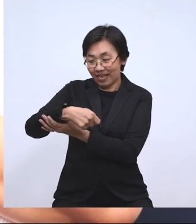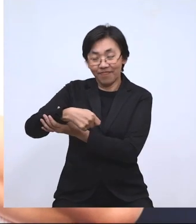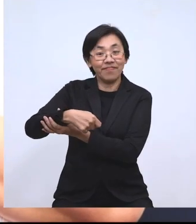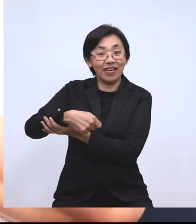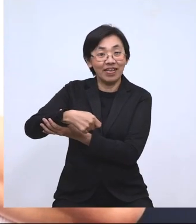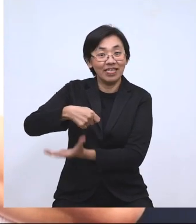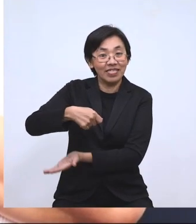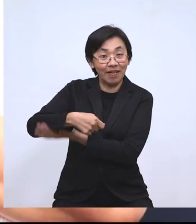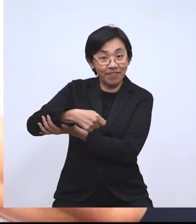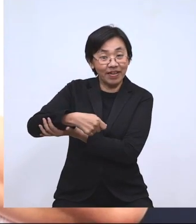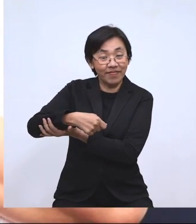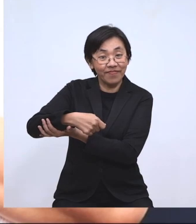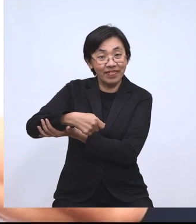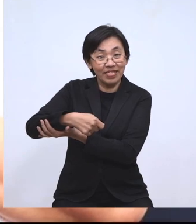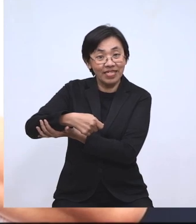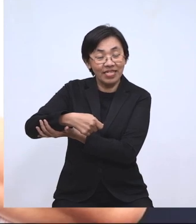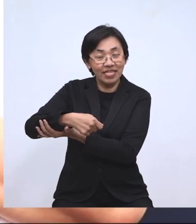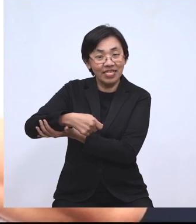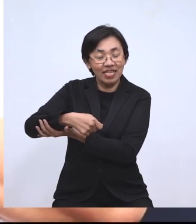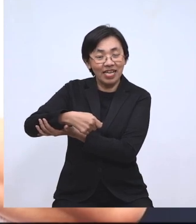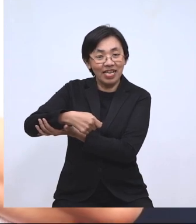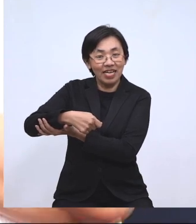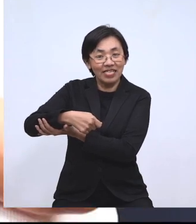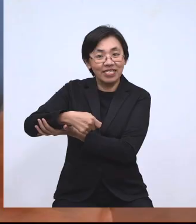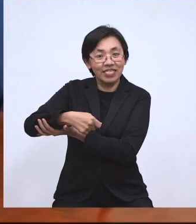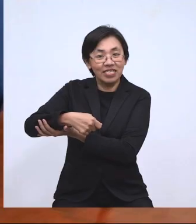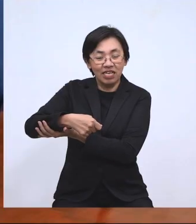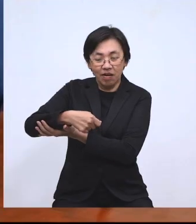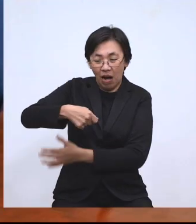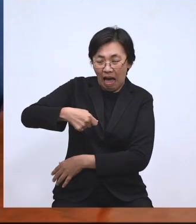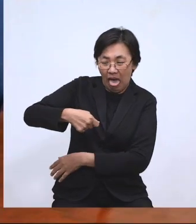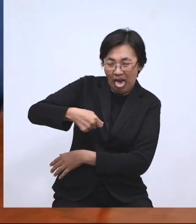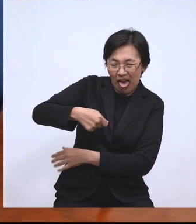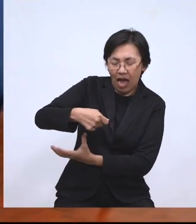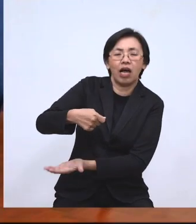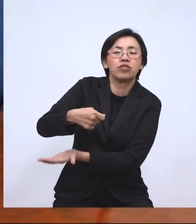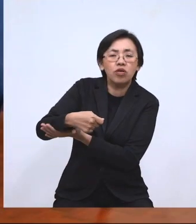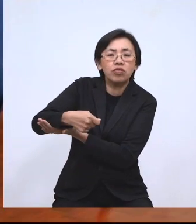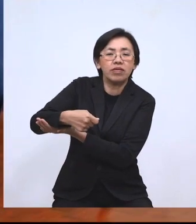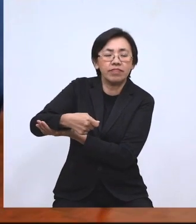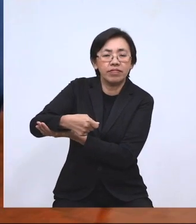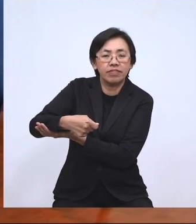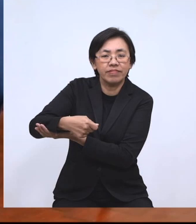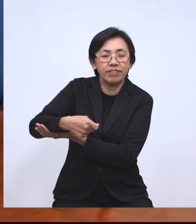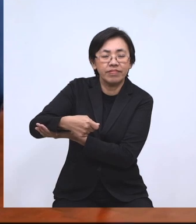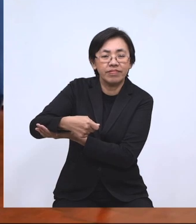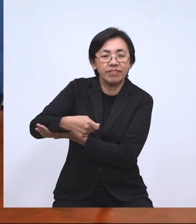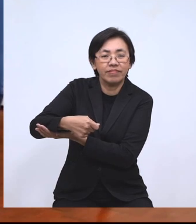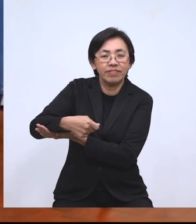จับมือมอสตอนนี้ขวานจับมือมอสนะคะมอสยกข้าวขึ้นยกช้อนขึ้นครับ มอสจะเกร็งมาก ใช่ไห ม มอสจะเกร็งไป ได้ครับเดี๋ยวได้ไป